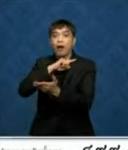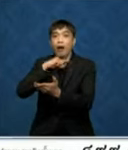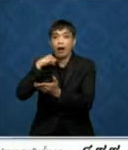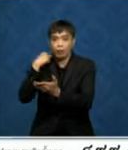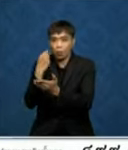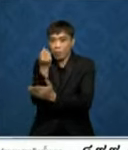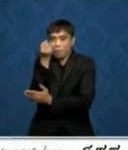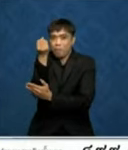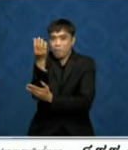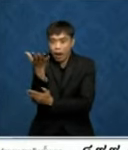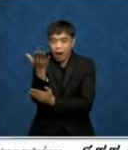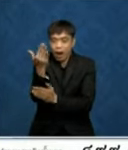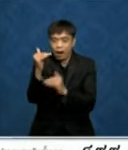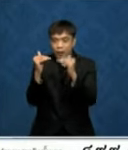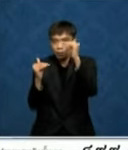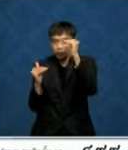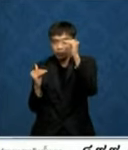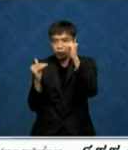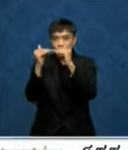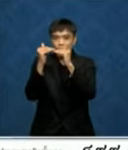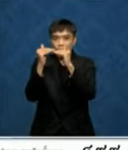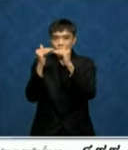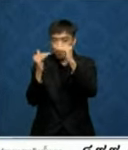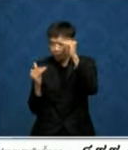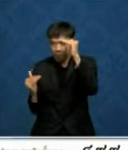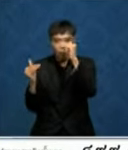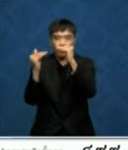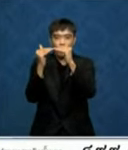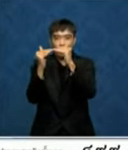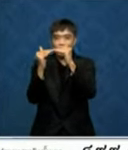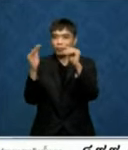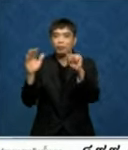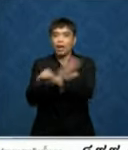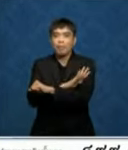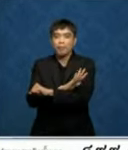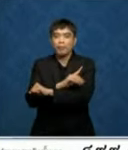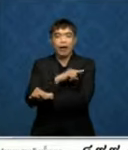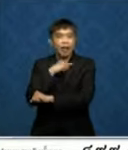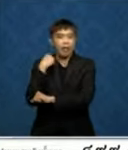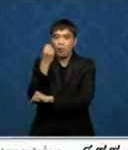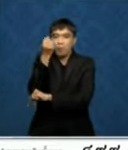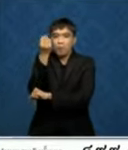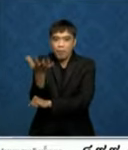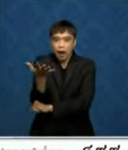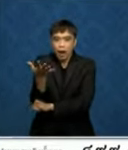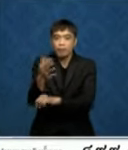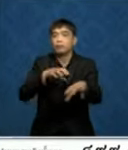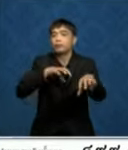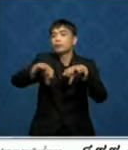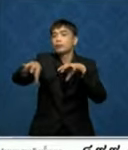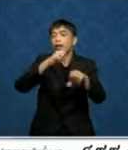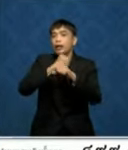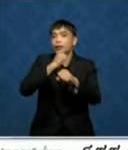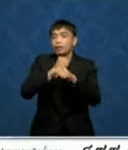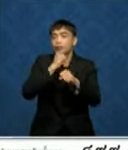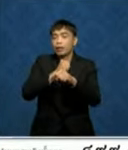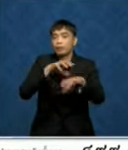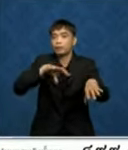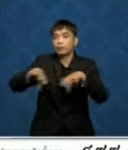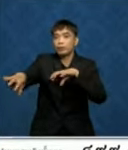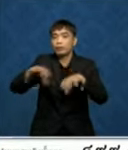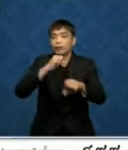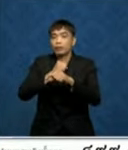ดเพดานการทำงบประมาณขาดดุลอย่างที่ไม่เคยมีมาก่อนการจัดทำงบประมาณรายจ่ายประจำปีปกติและ